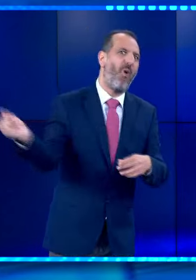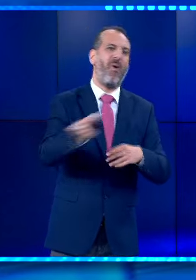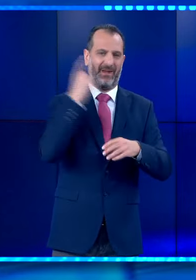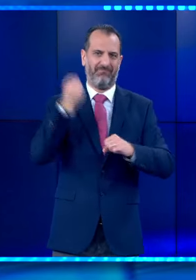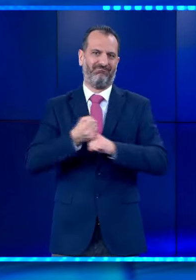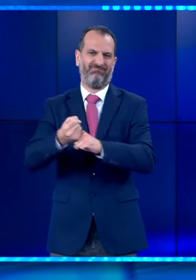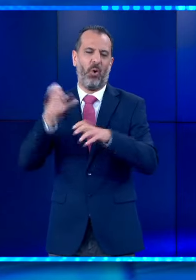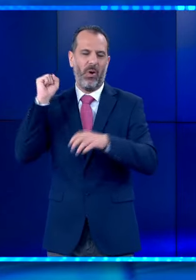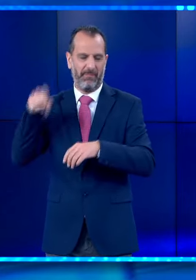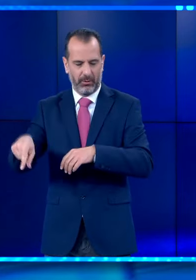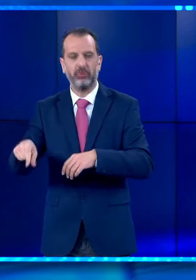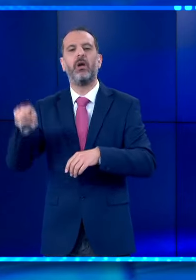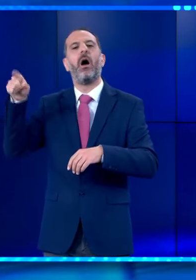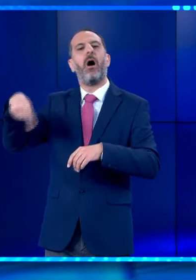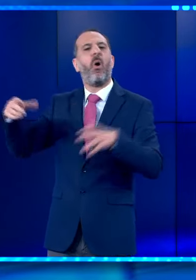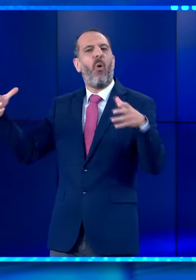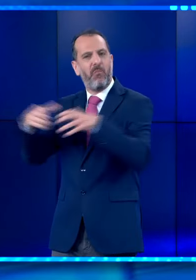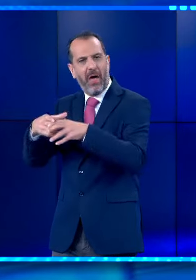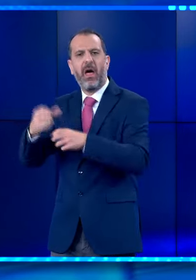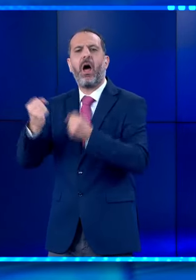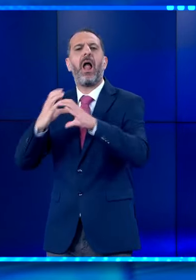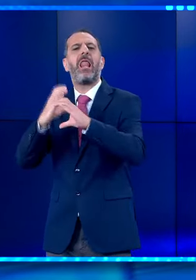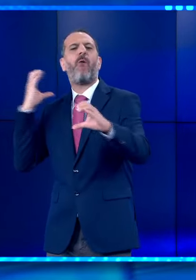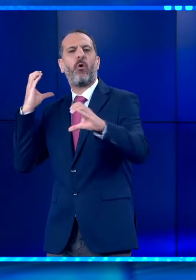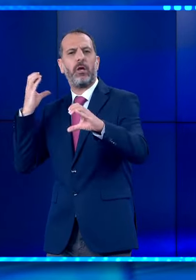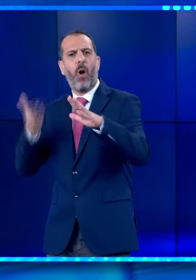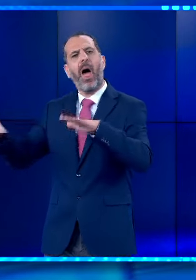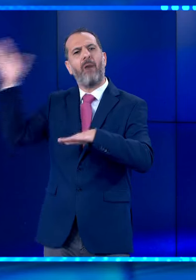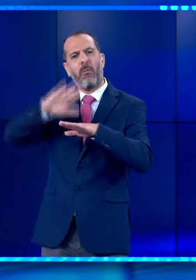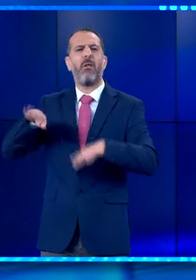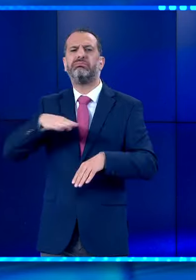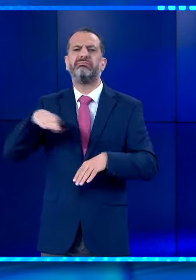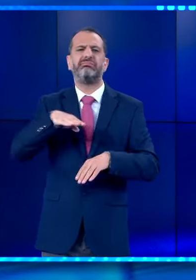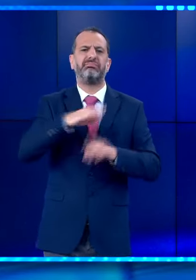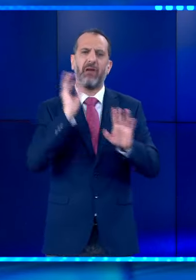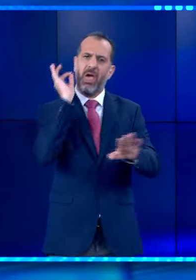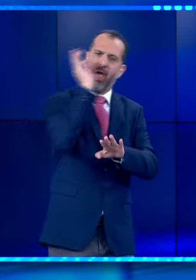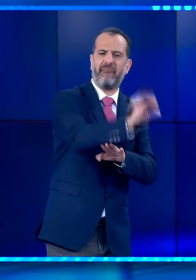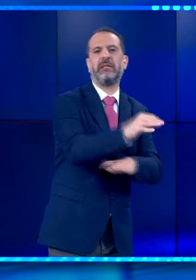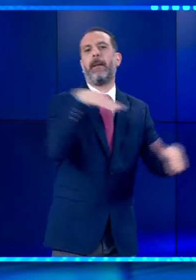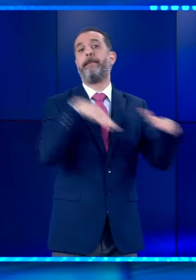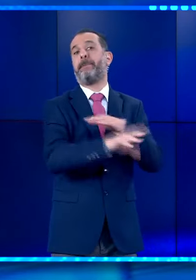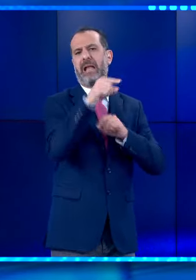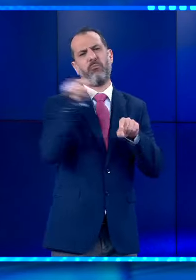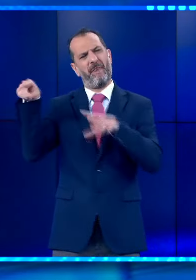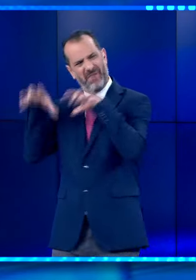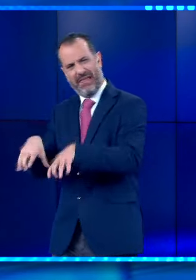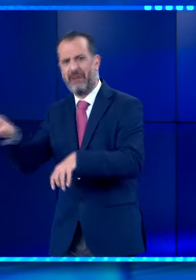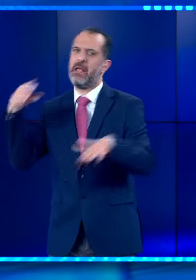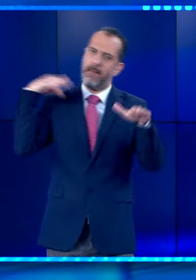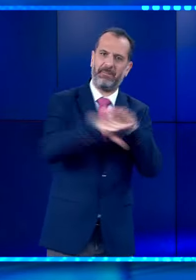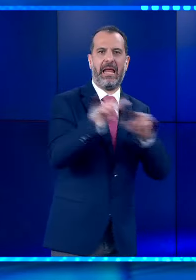ανοιχτό πούλμαν. Χρειάστηκε μάλιστα να σταματήσει αρκετές φορές, καθώς δεν μπορούσε να περάσει από τον κόσμο. Όλη η Ελλάδα και ιδιαίτερα ο